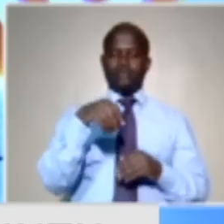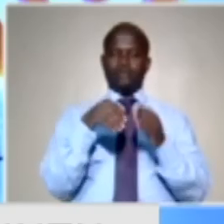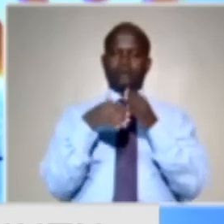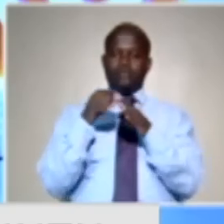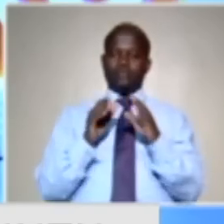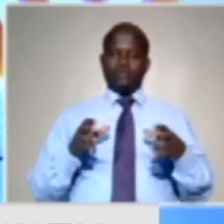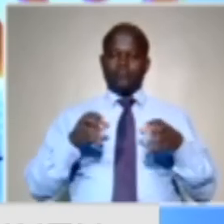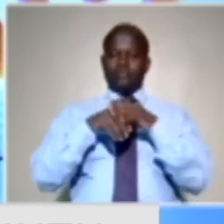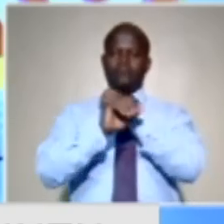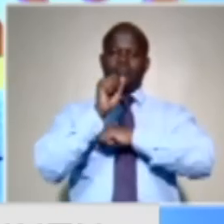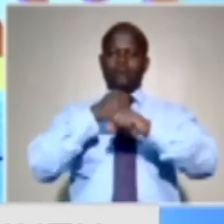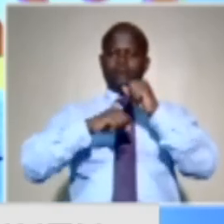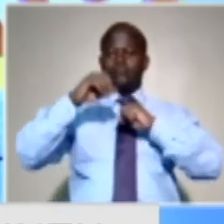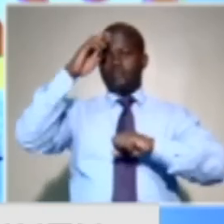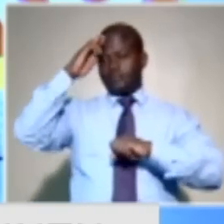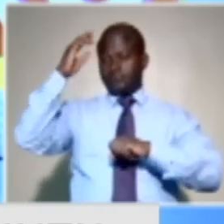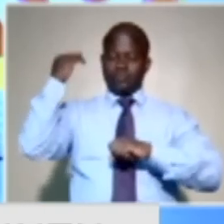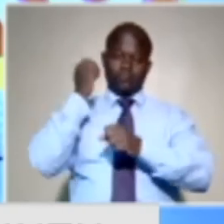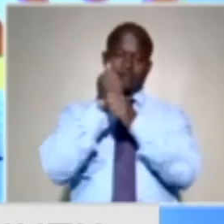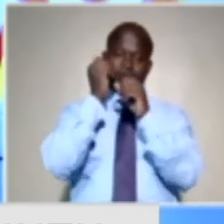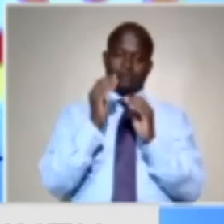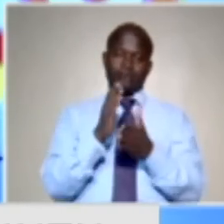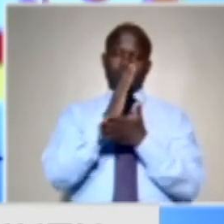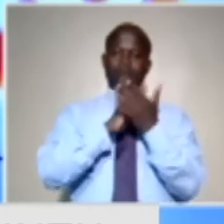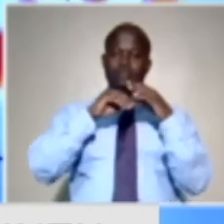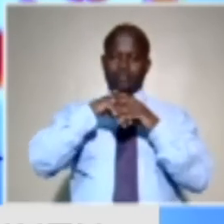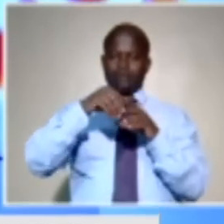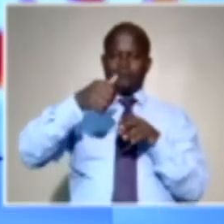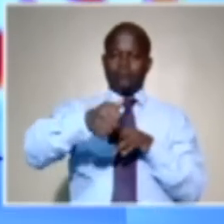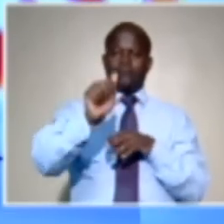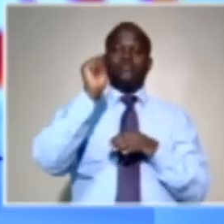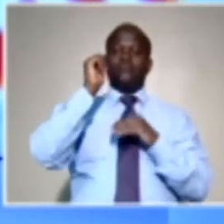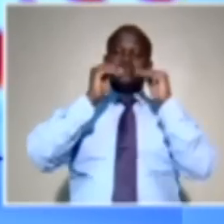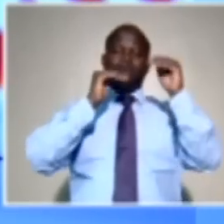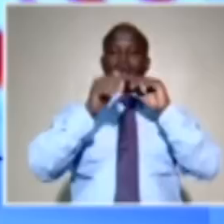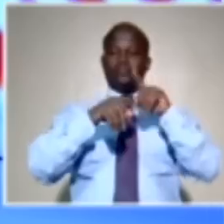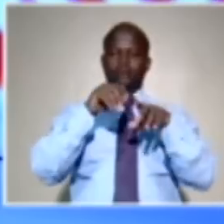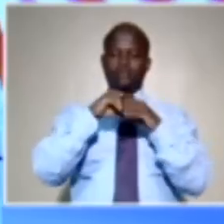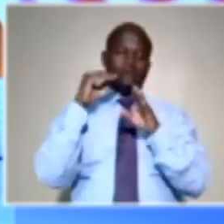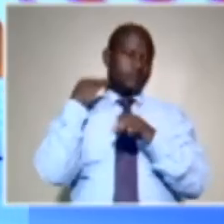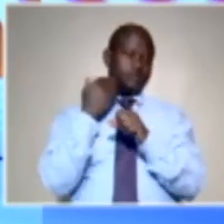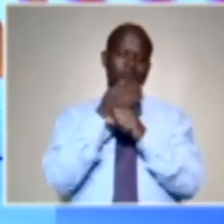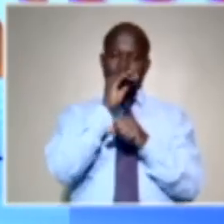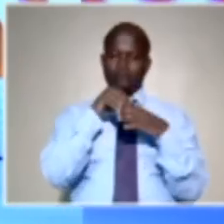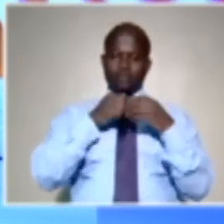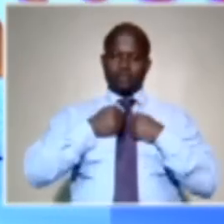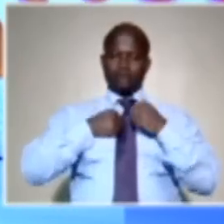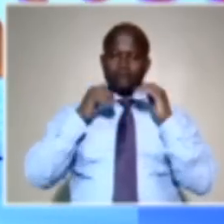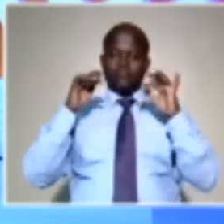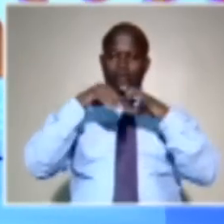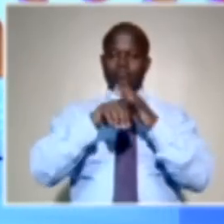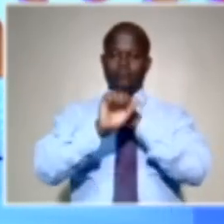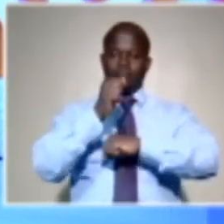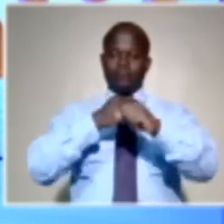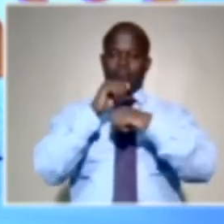bahuriye mu gikorwa cyo kwibuka bari abakozi bazimwe muri izo nzego bishwe muri Jenoside yakorewe Abatutsi mu Rwanda. Bitabiriye uyu